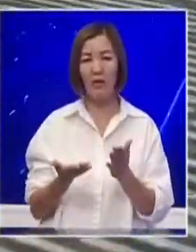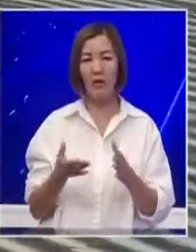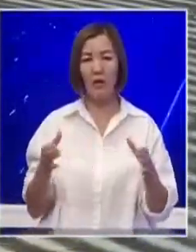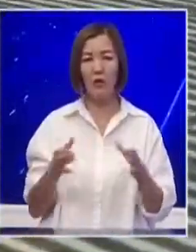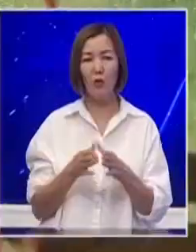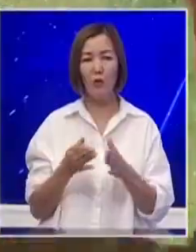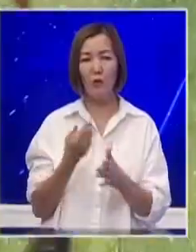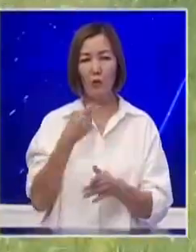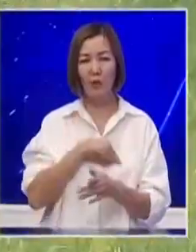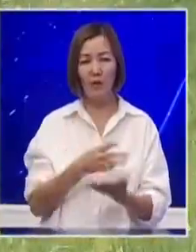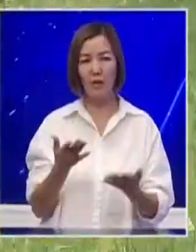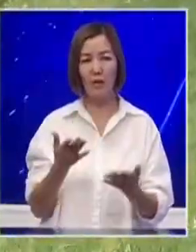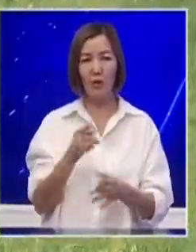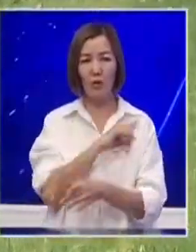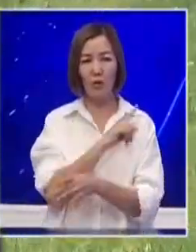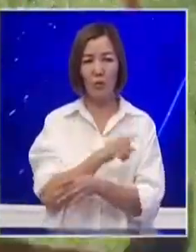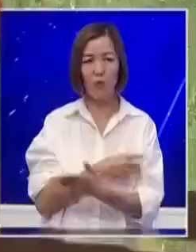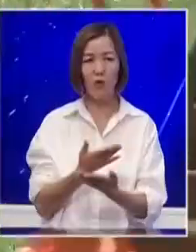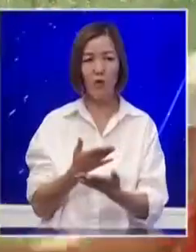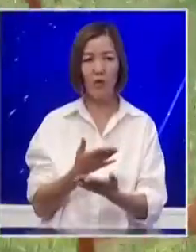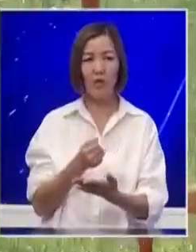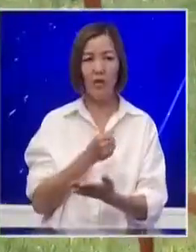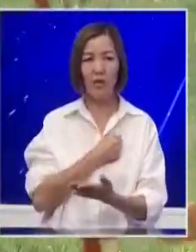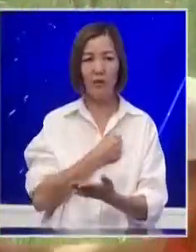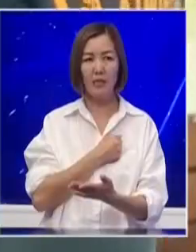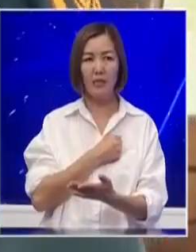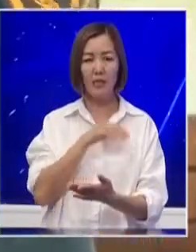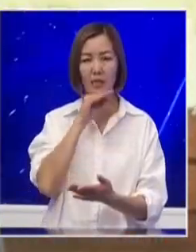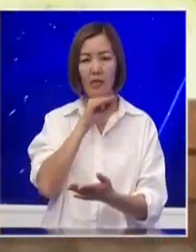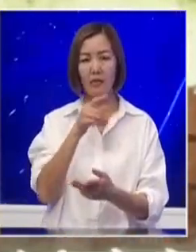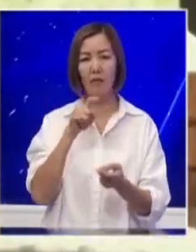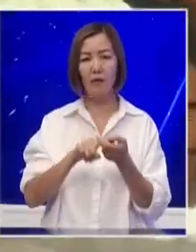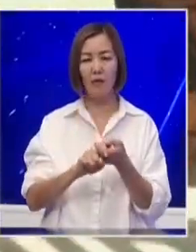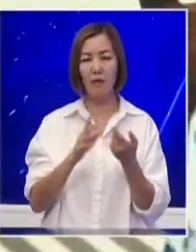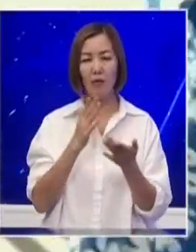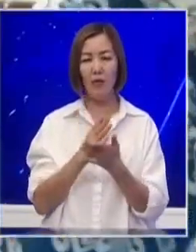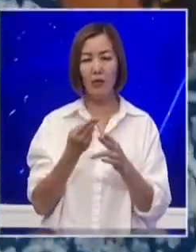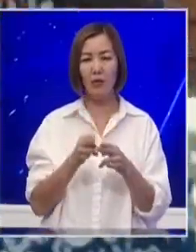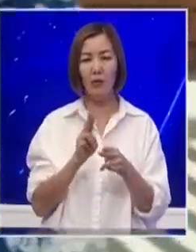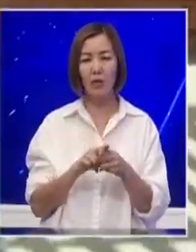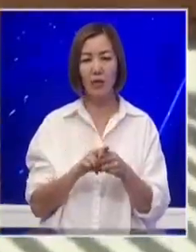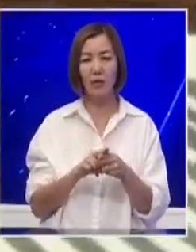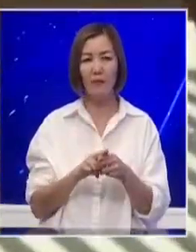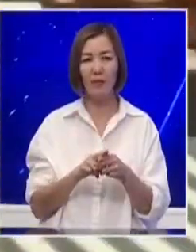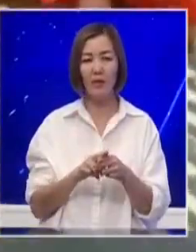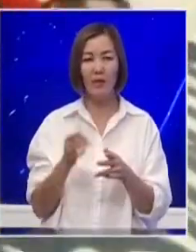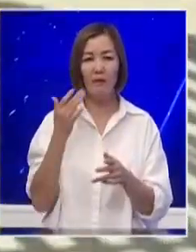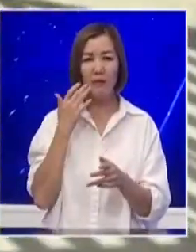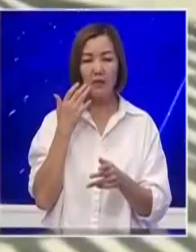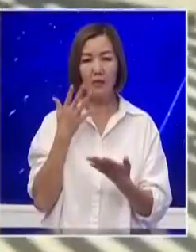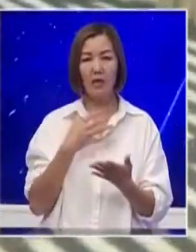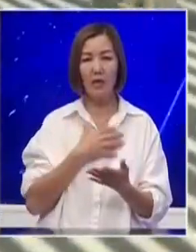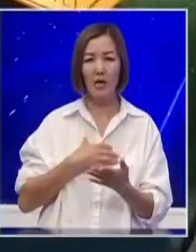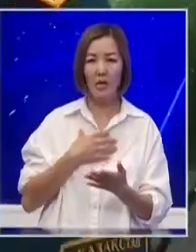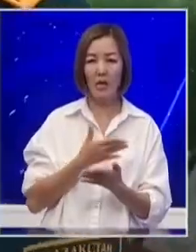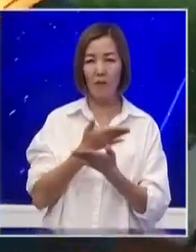құрамның моральдық жауынгерлік рухы көбіне сержанттардың кәсібилігіне байланысты. Сондықтан да олардың еш алаңсыз түзде